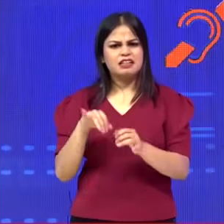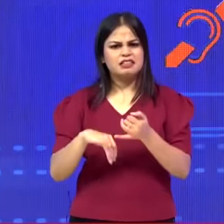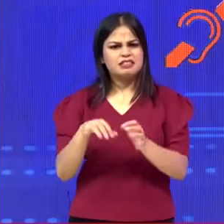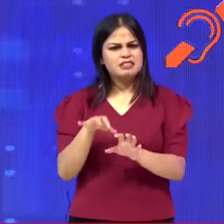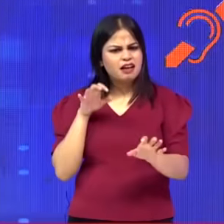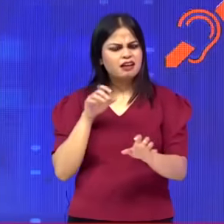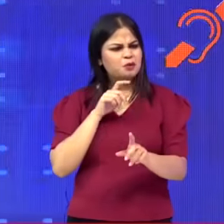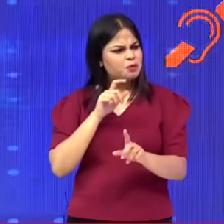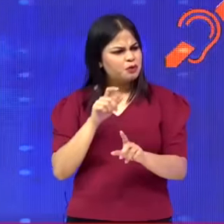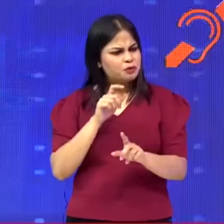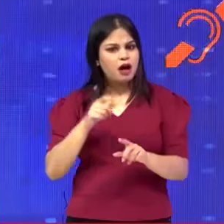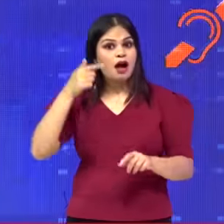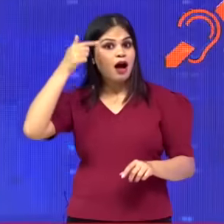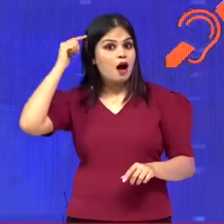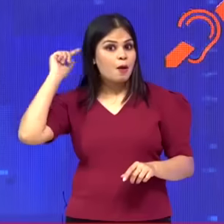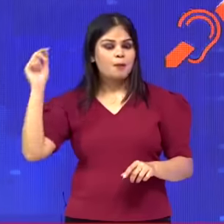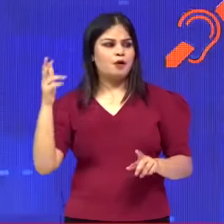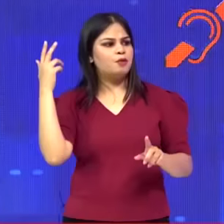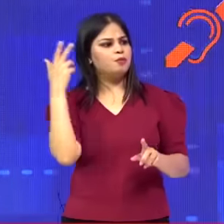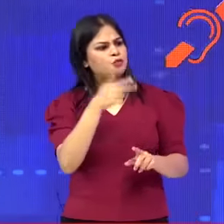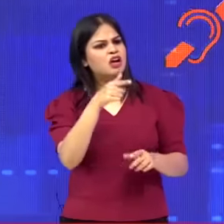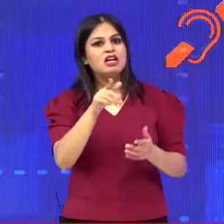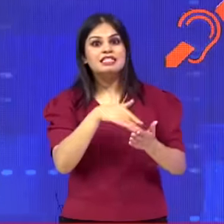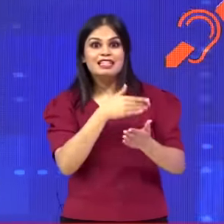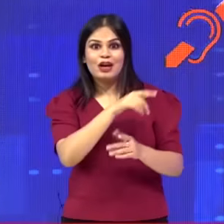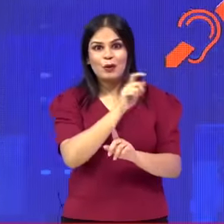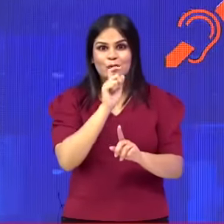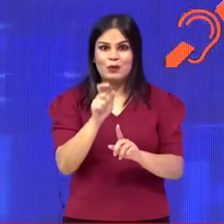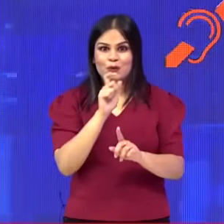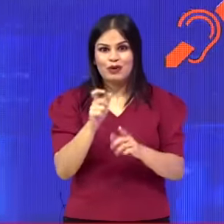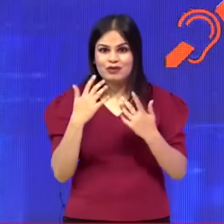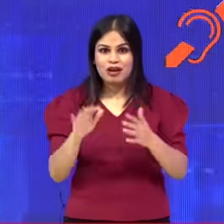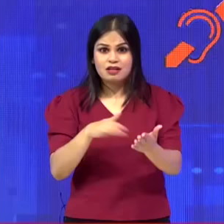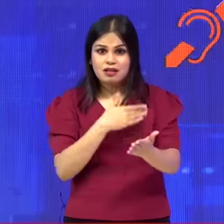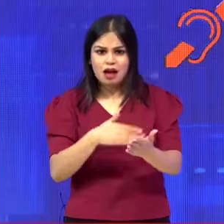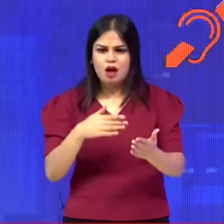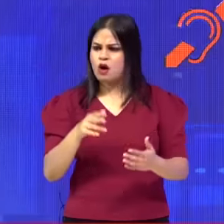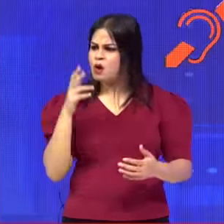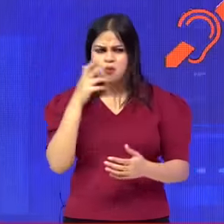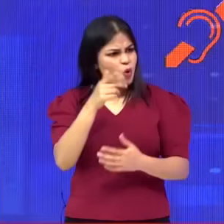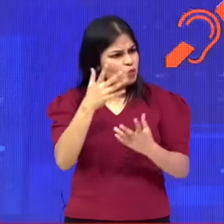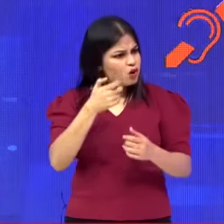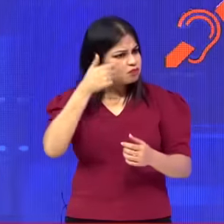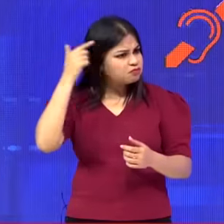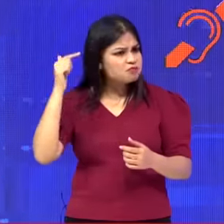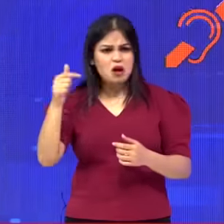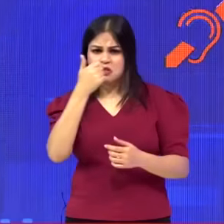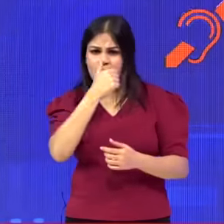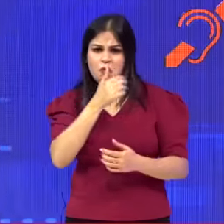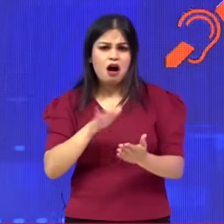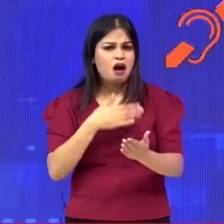तो आमिर ने अनाउंस कर दिया कि इफ़ यू वांट टू यू नो समवन सिंग, सलमान इज़ अ ग्रेट सिंगर, सलमान विल